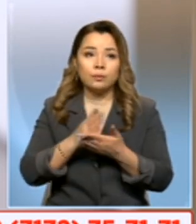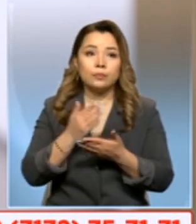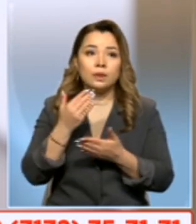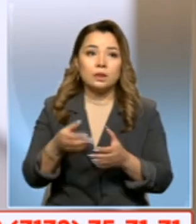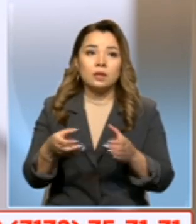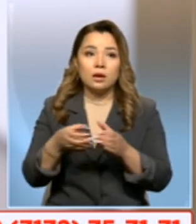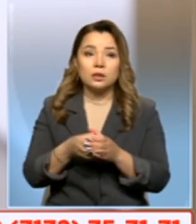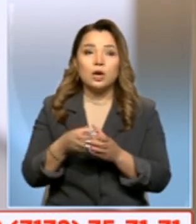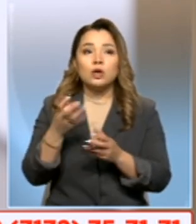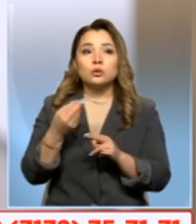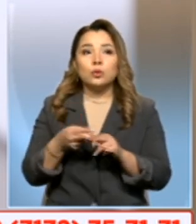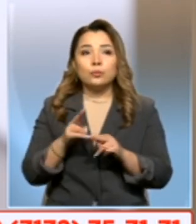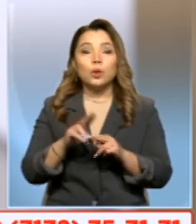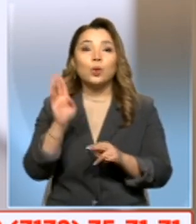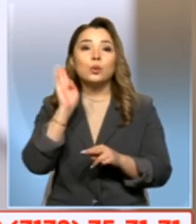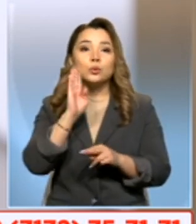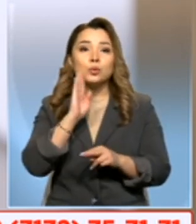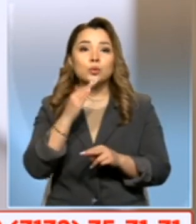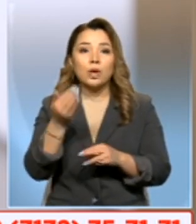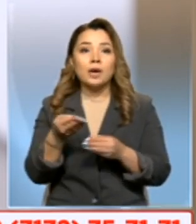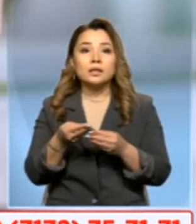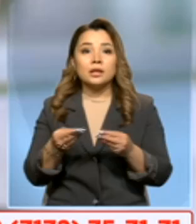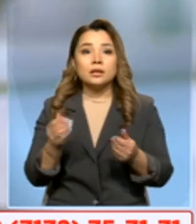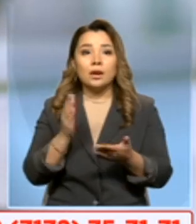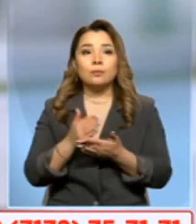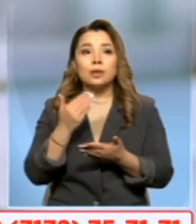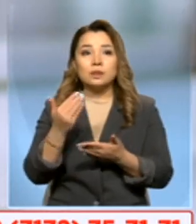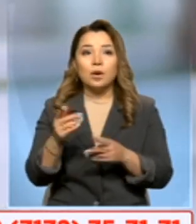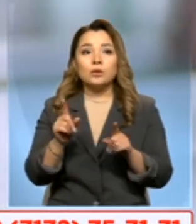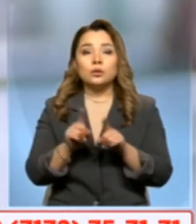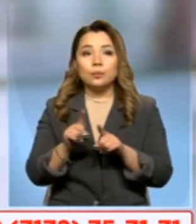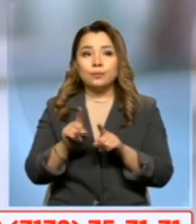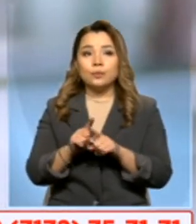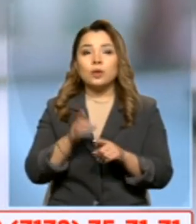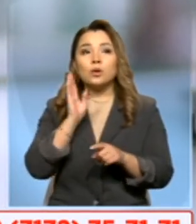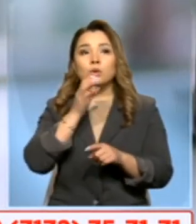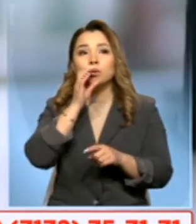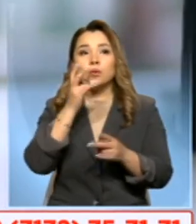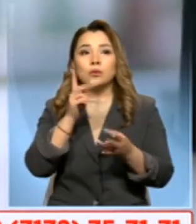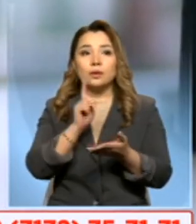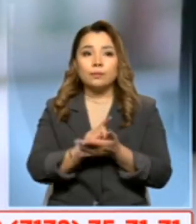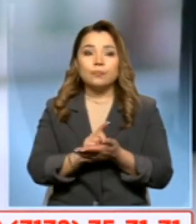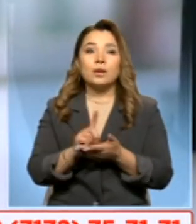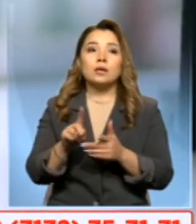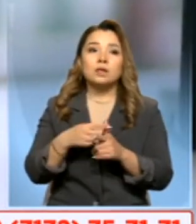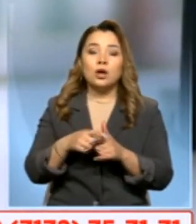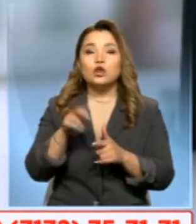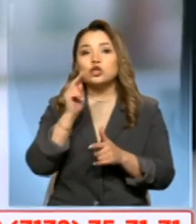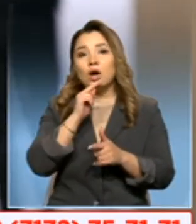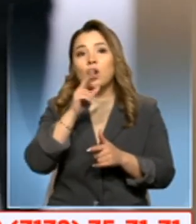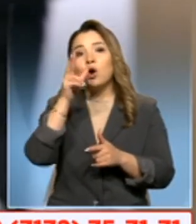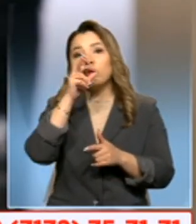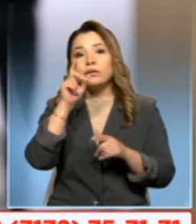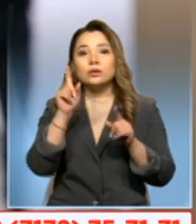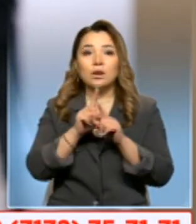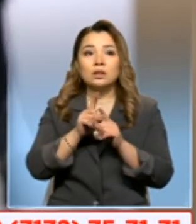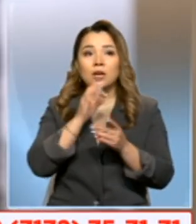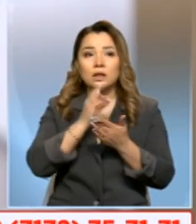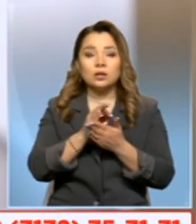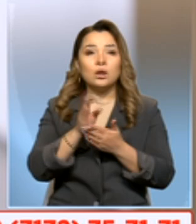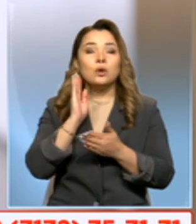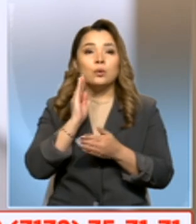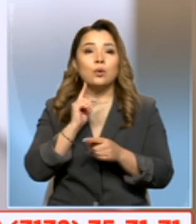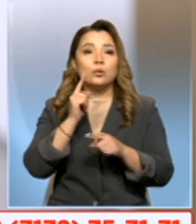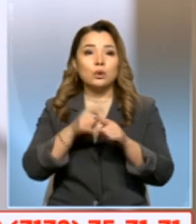йод ол суда еретін болғандықтан, оны сумен ғана ішу керек. Яғни басқа шай, немесе кофе болсын, сок